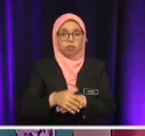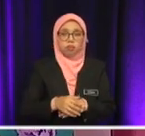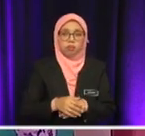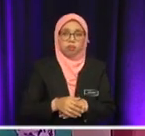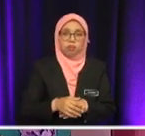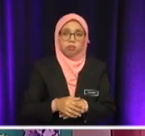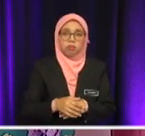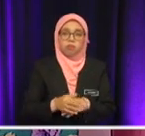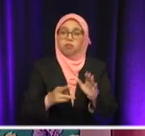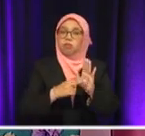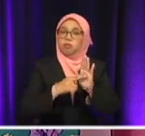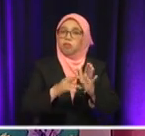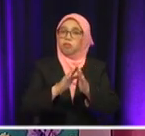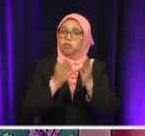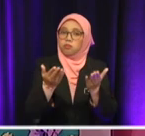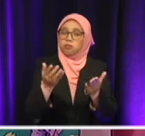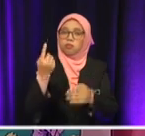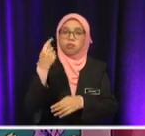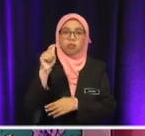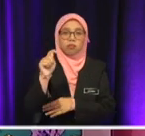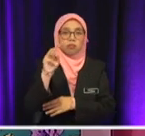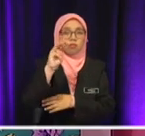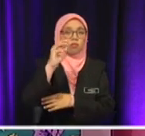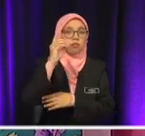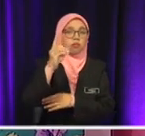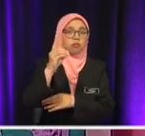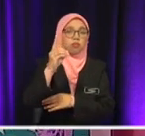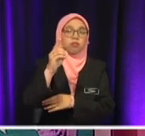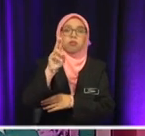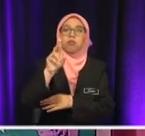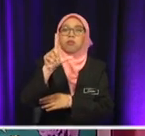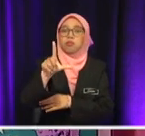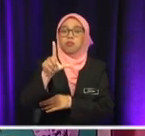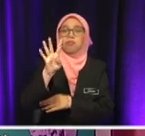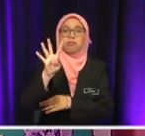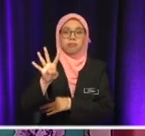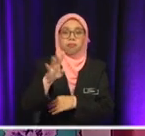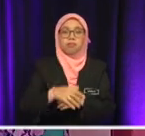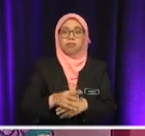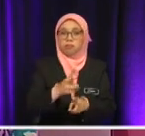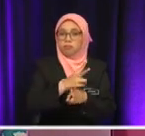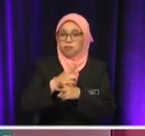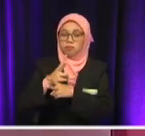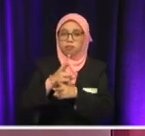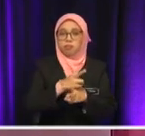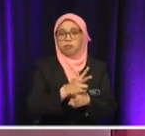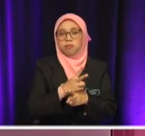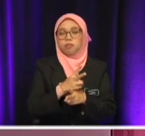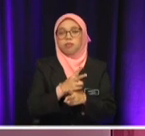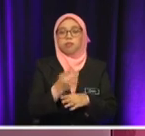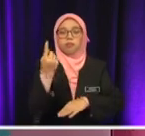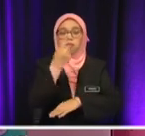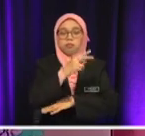ini, rujuk buku teks kamu modul 4, penjagaan rutin harian kanak-kanak. Okey, kita teruskan dengan soalan yang